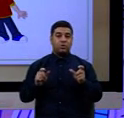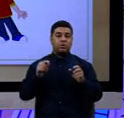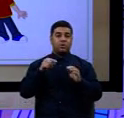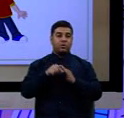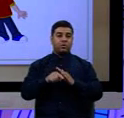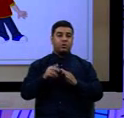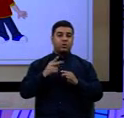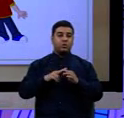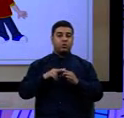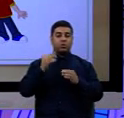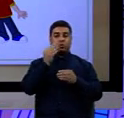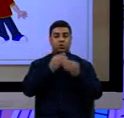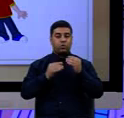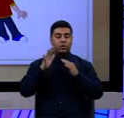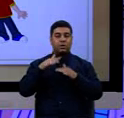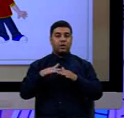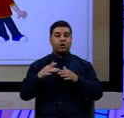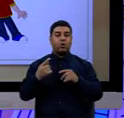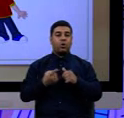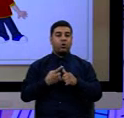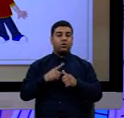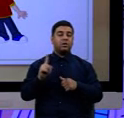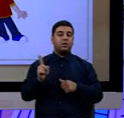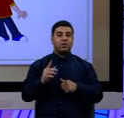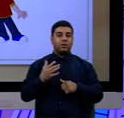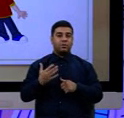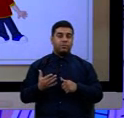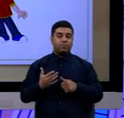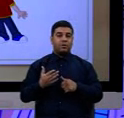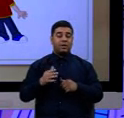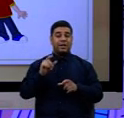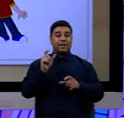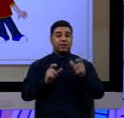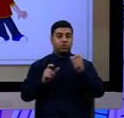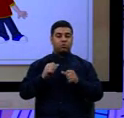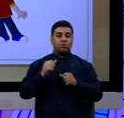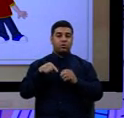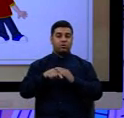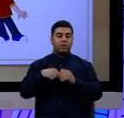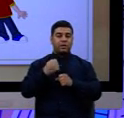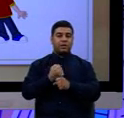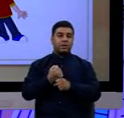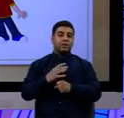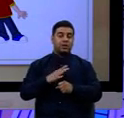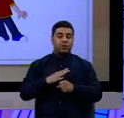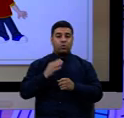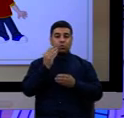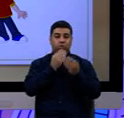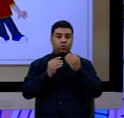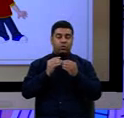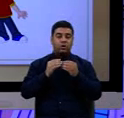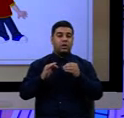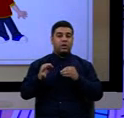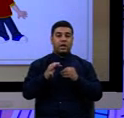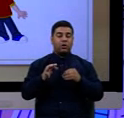bunyod etgan sun'iy daryo qanday nomlanadi? Qaytaraman. Insonlar bunyod etgan sun'iy